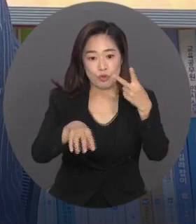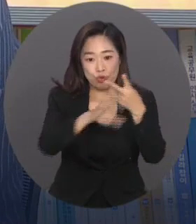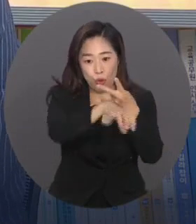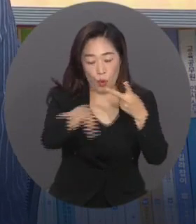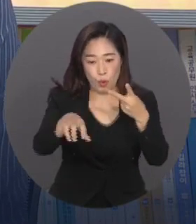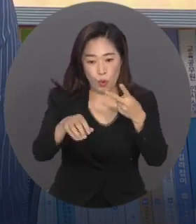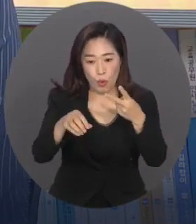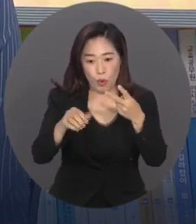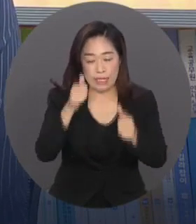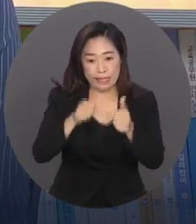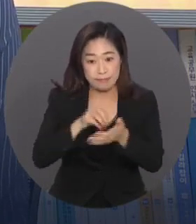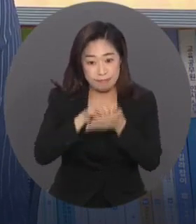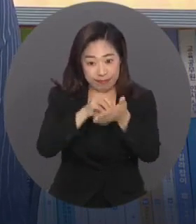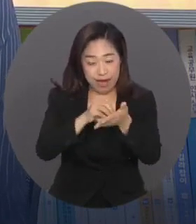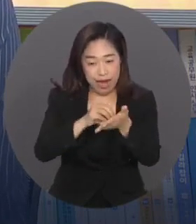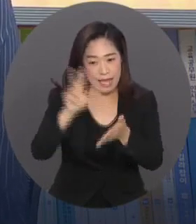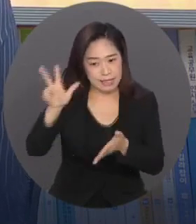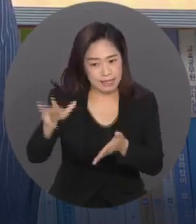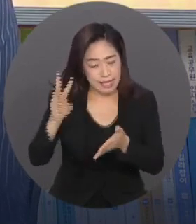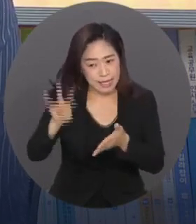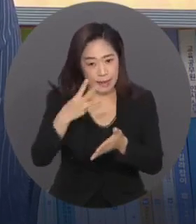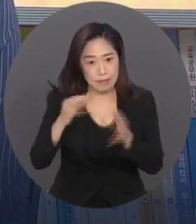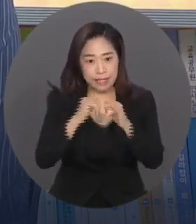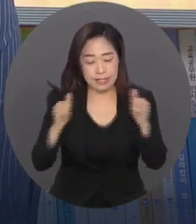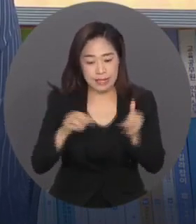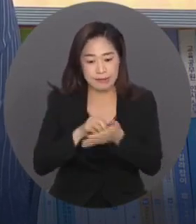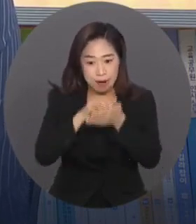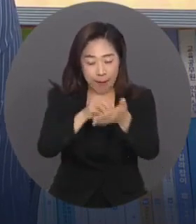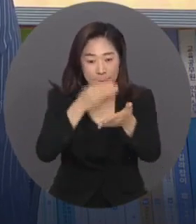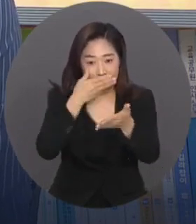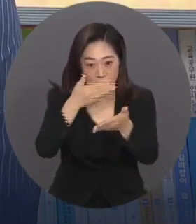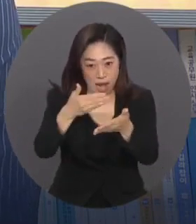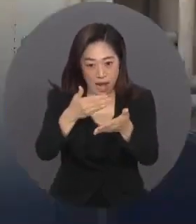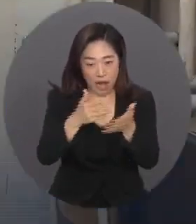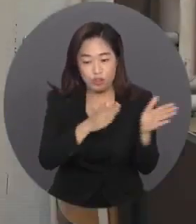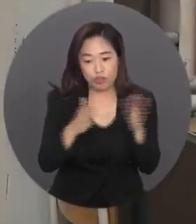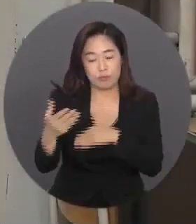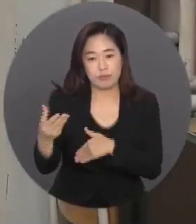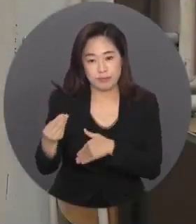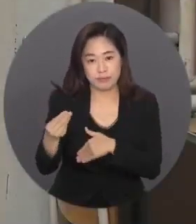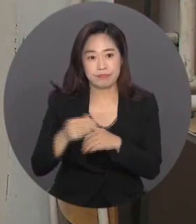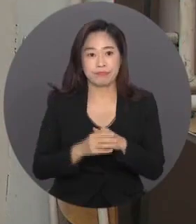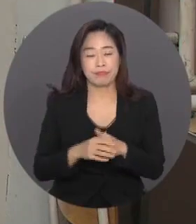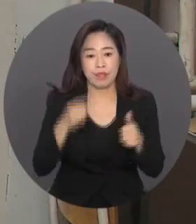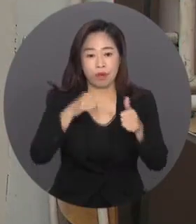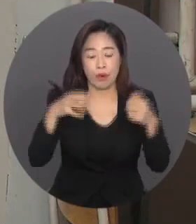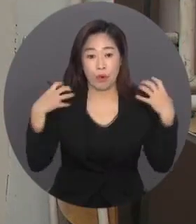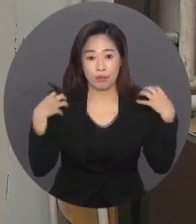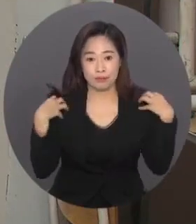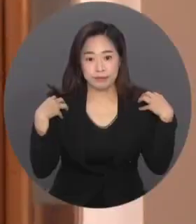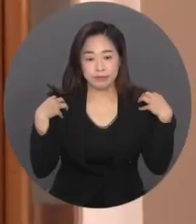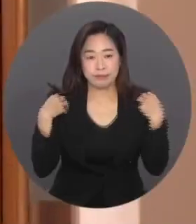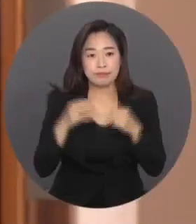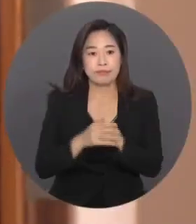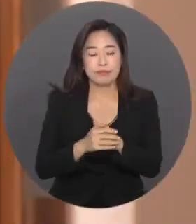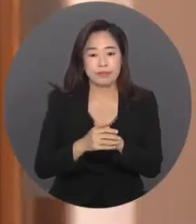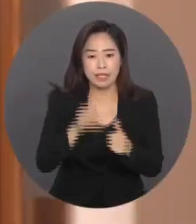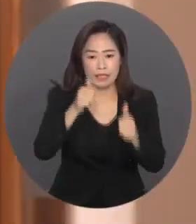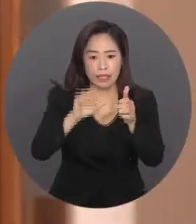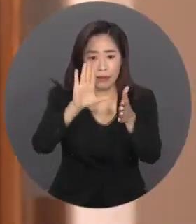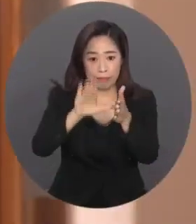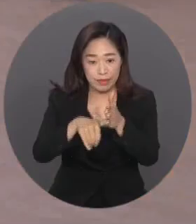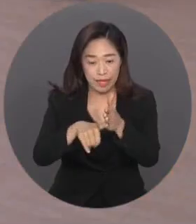합니다 최대 300명 정도는 수용을 해서 시험을 볼 수 있는 준비를 해놨습니다 교육당국은 시험 당일 증상이